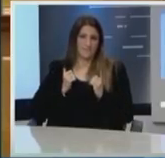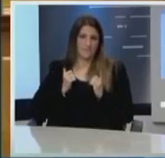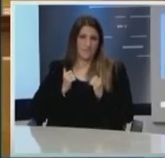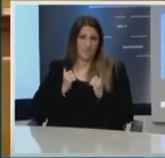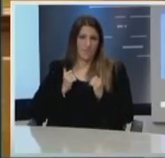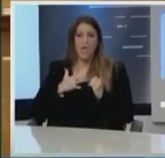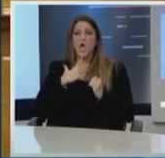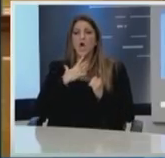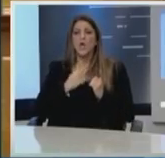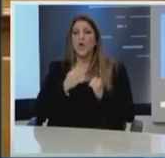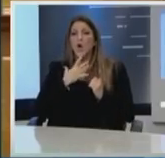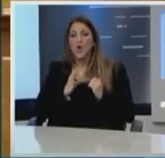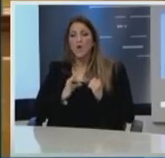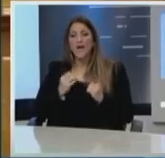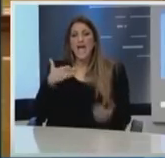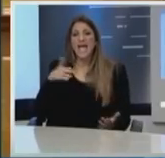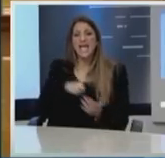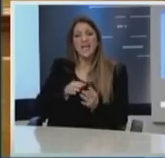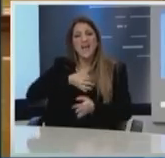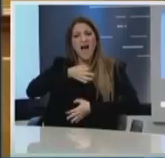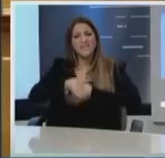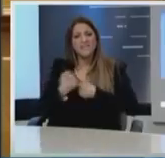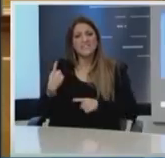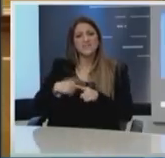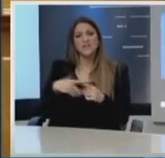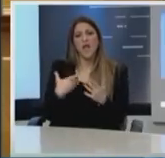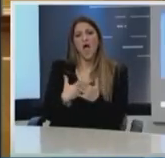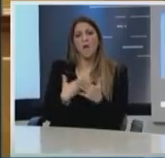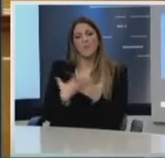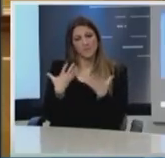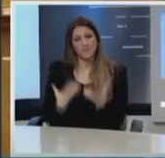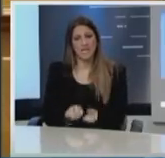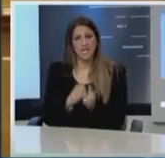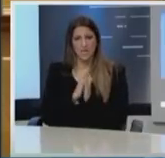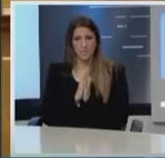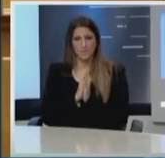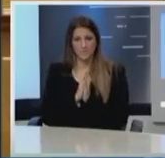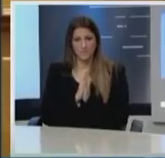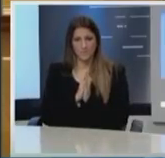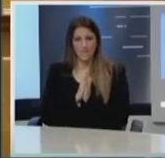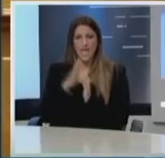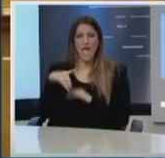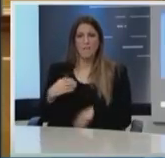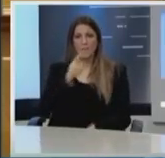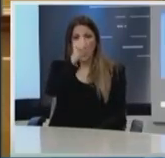Στριμωχτήκαν γιατί έρχονται καταθέσεις οι οποίες συνοδεύονται με αποδεικτικό υλικό. Και κάνω το επόμενο